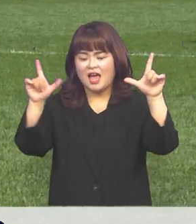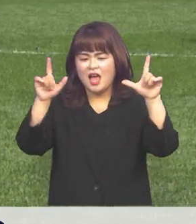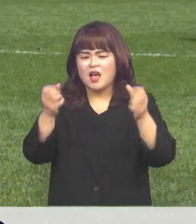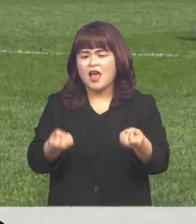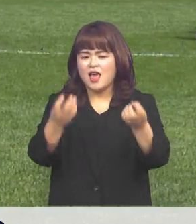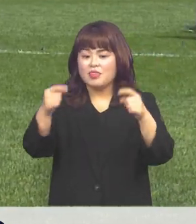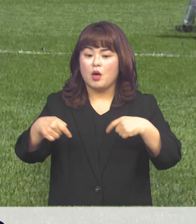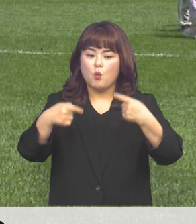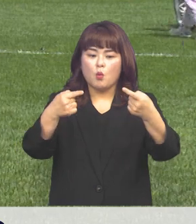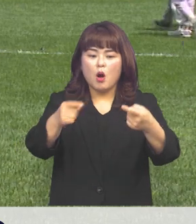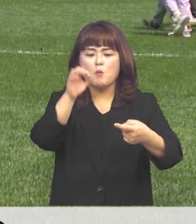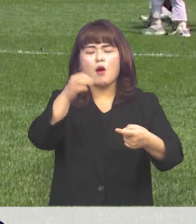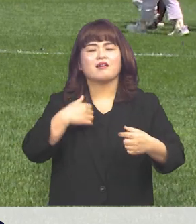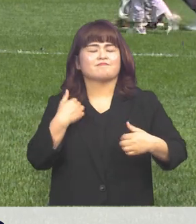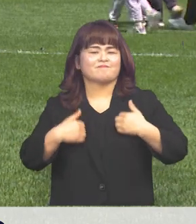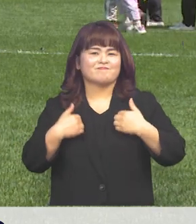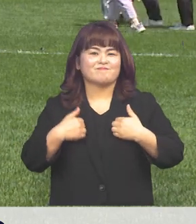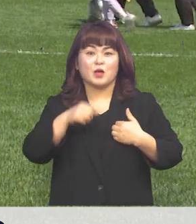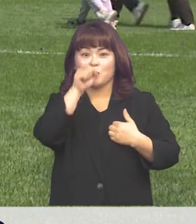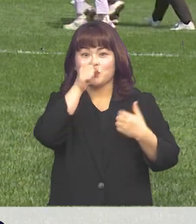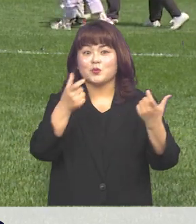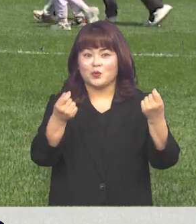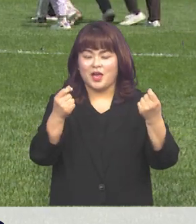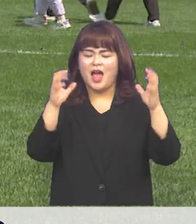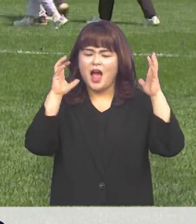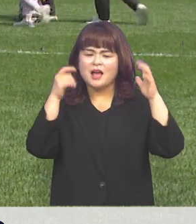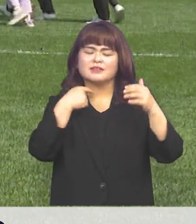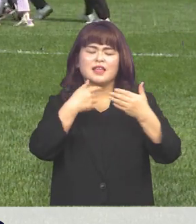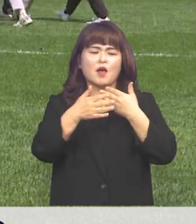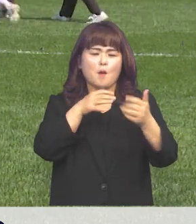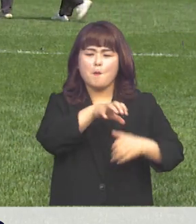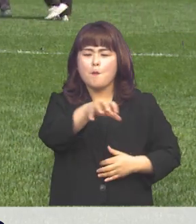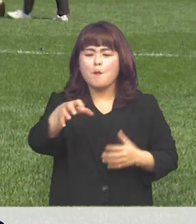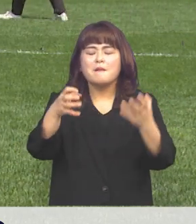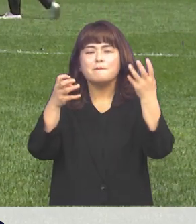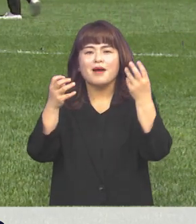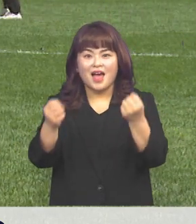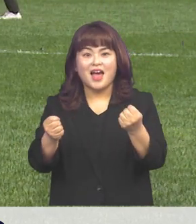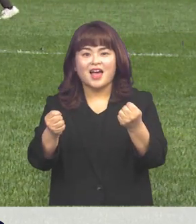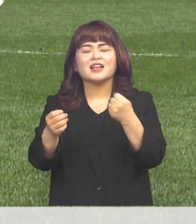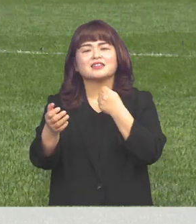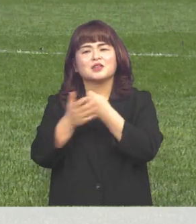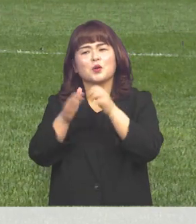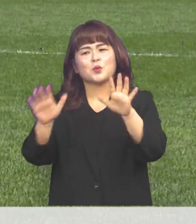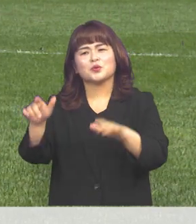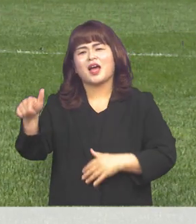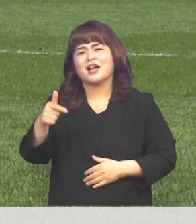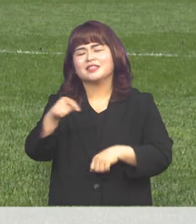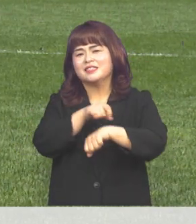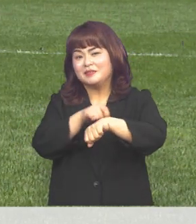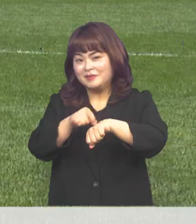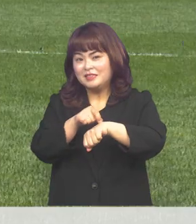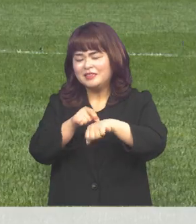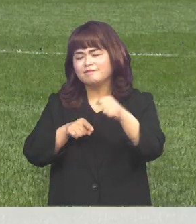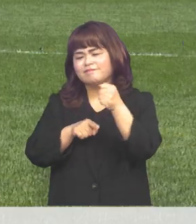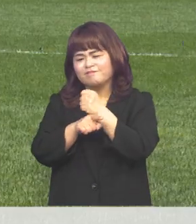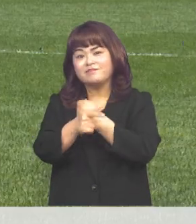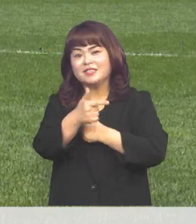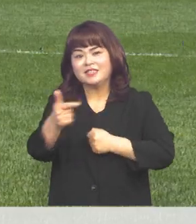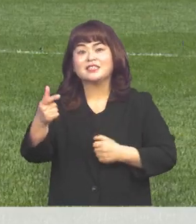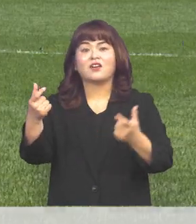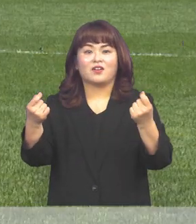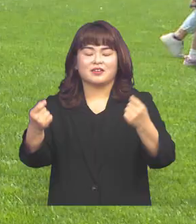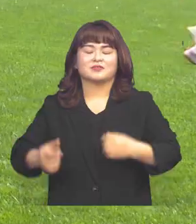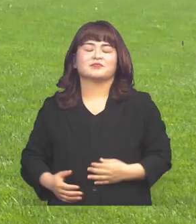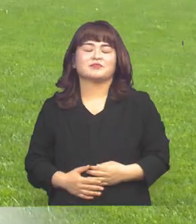참석해 봤는데요. 기분이 너무 좋고 특히나 애들이 체험할 수 있는 것들이 너무 많아가지고 오늘 하루 너무 뜻깊은 하루가 될